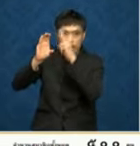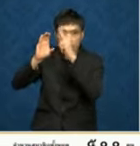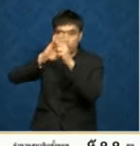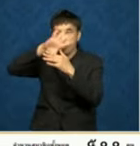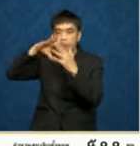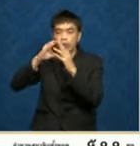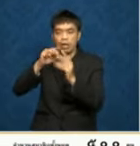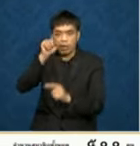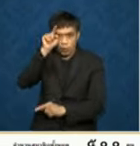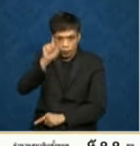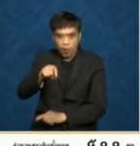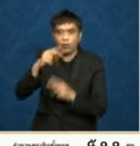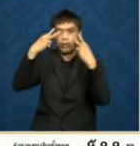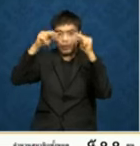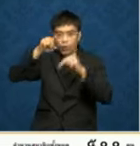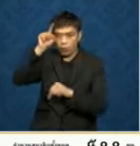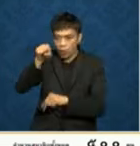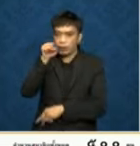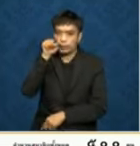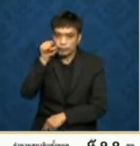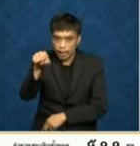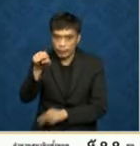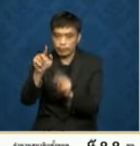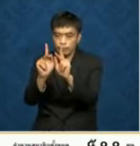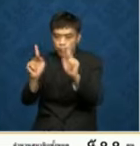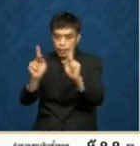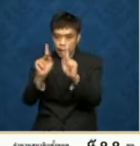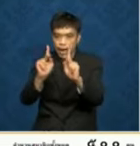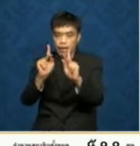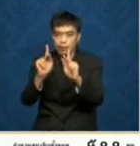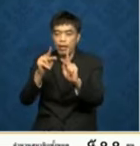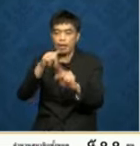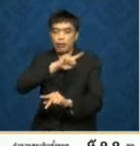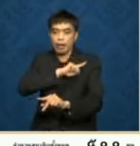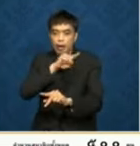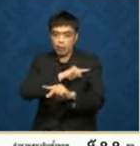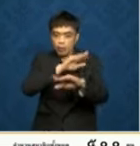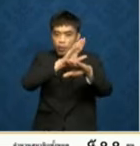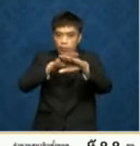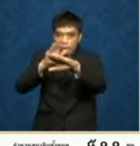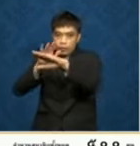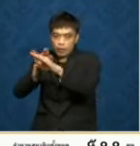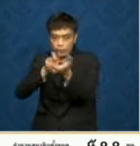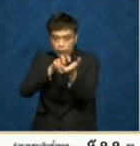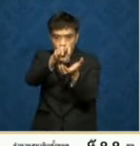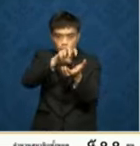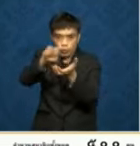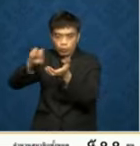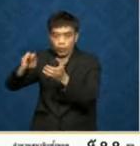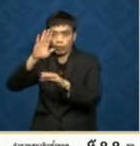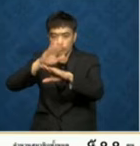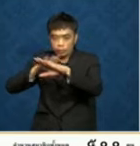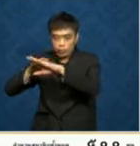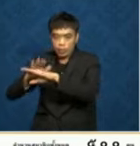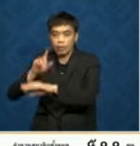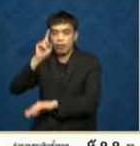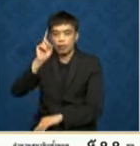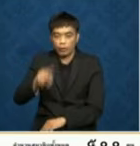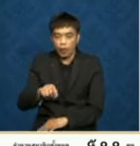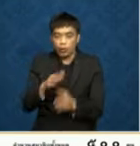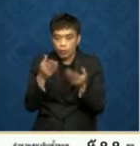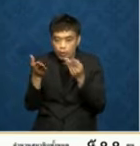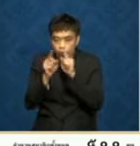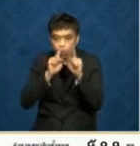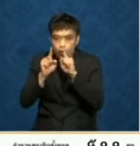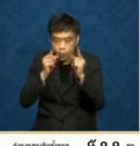ครั เร่งสั่งการให้ขนดกรมการบริหารระบบการเตินภัพบัแหงชาติำเนินการนะครับประสารงานหาหนงกข้าย